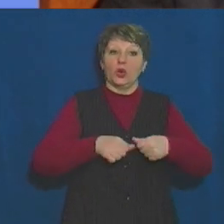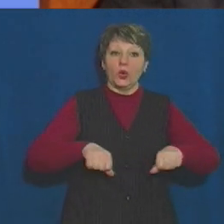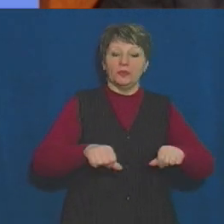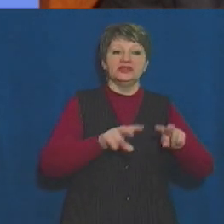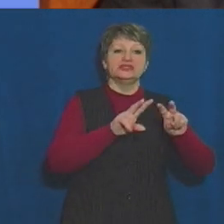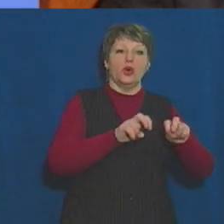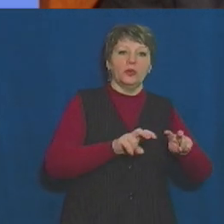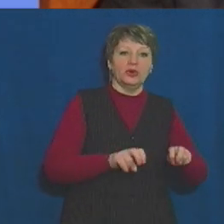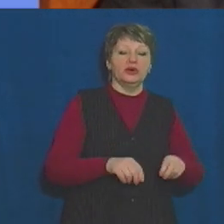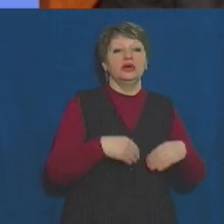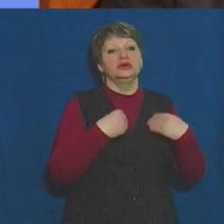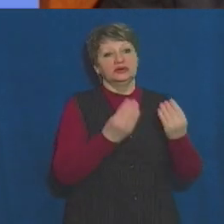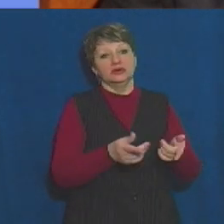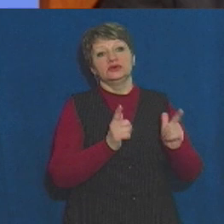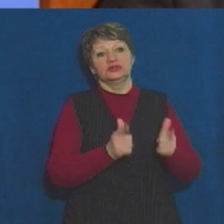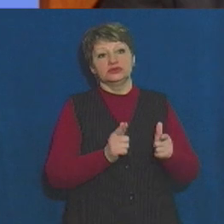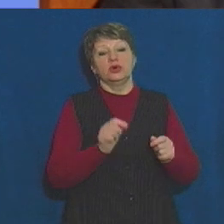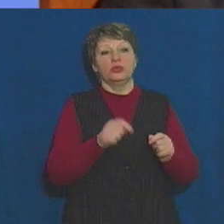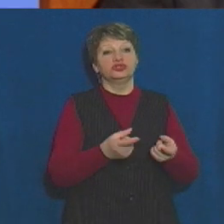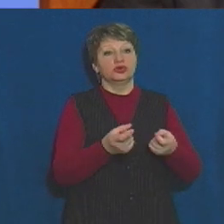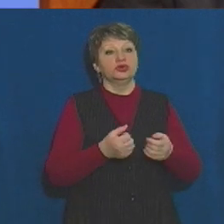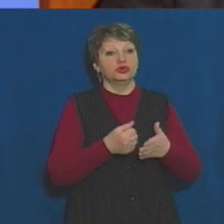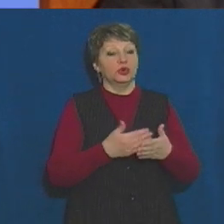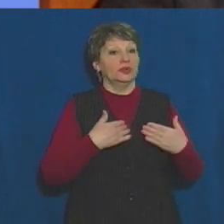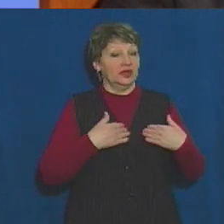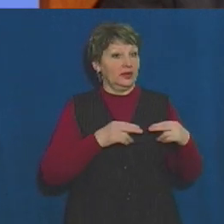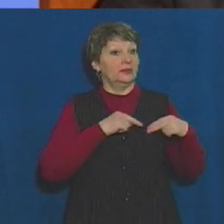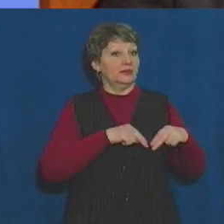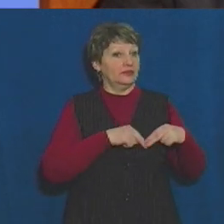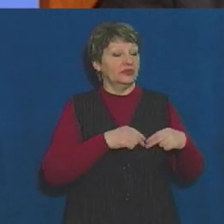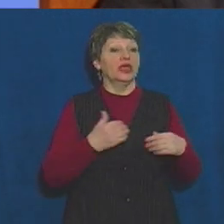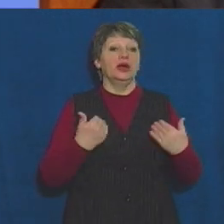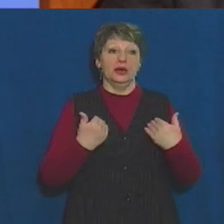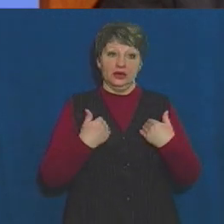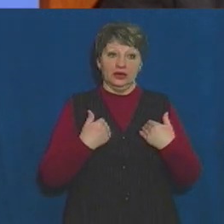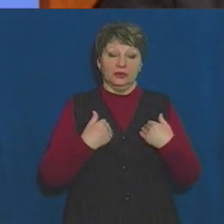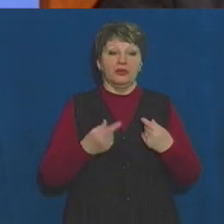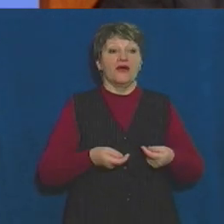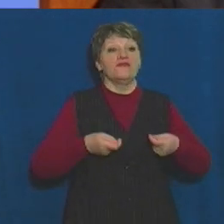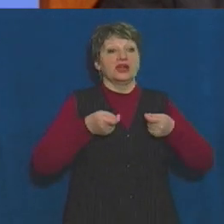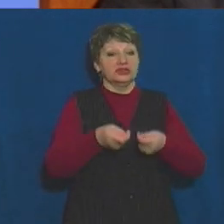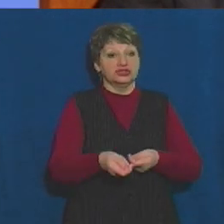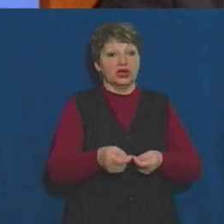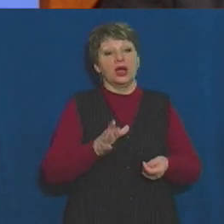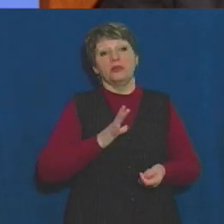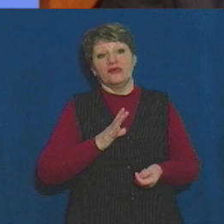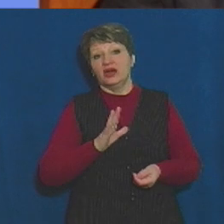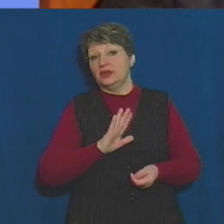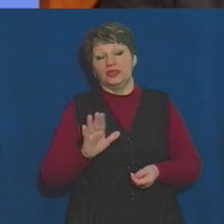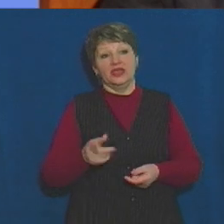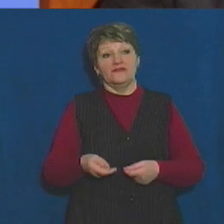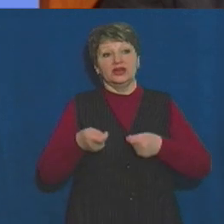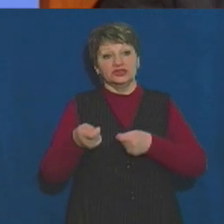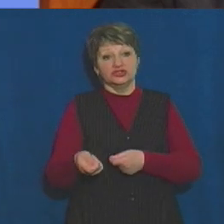за згодою можуть залучати нашого представника. Ну, ми там бувають випадки, коли ми виїжджаємо, буває, що ми не виїжджаємо, бо нас